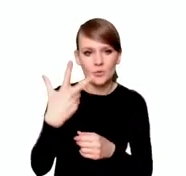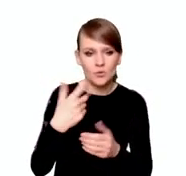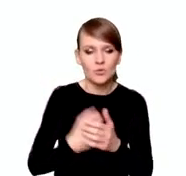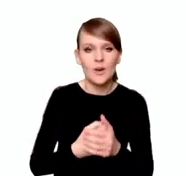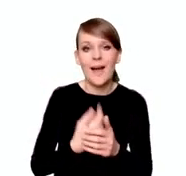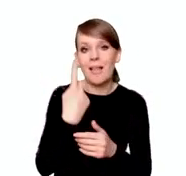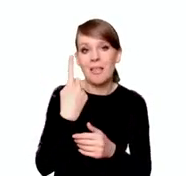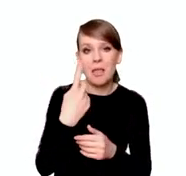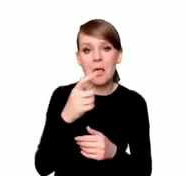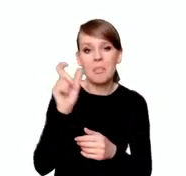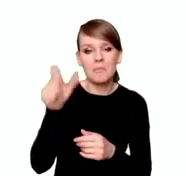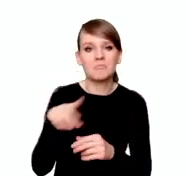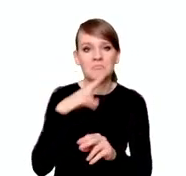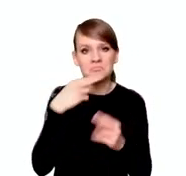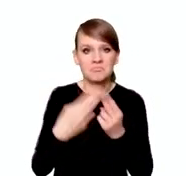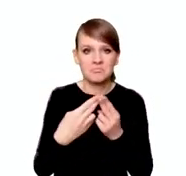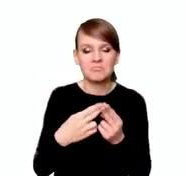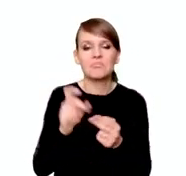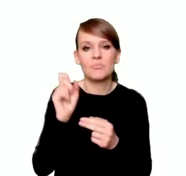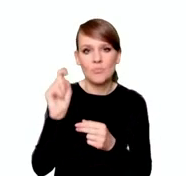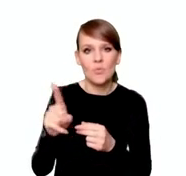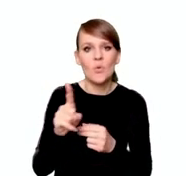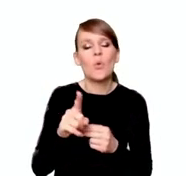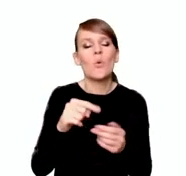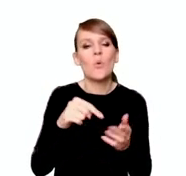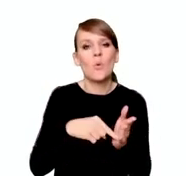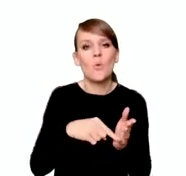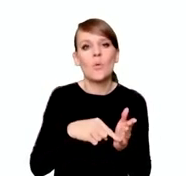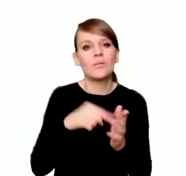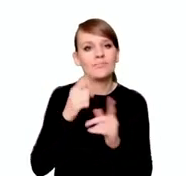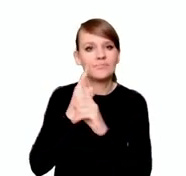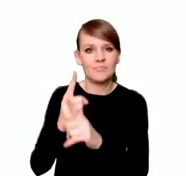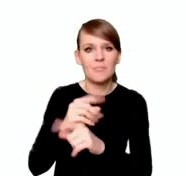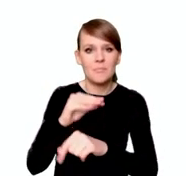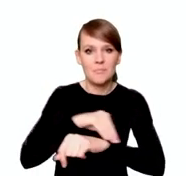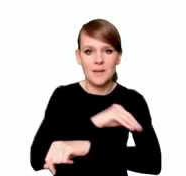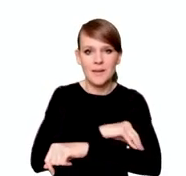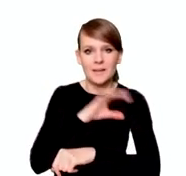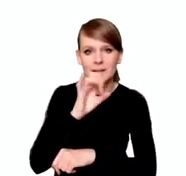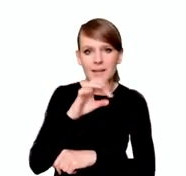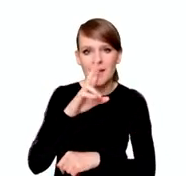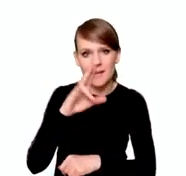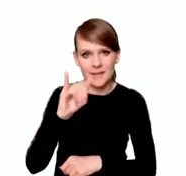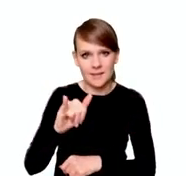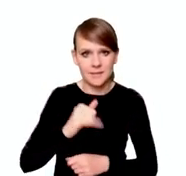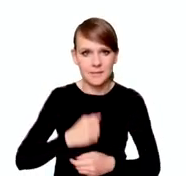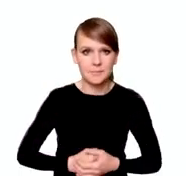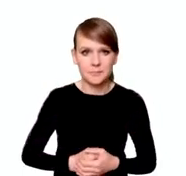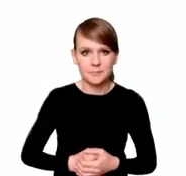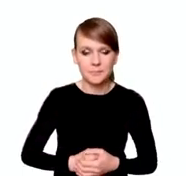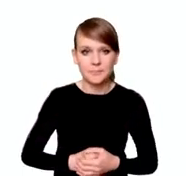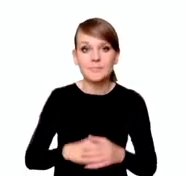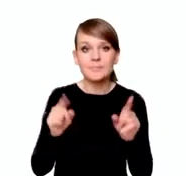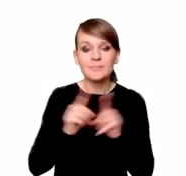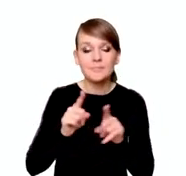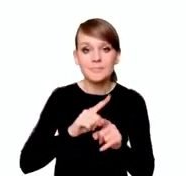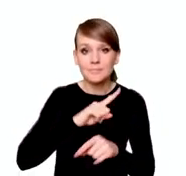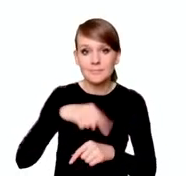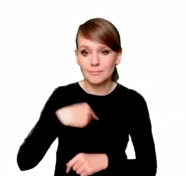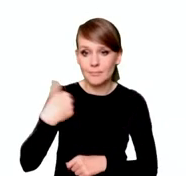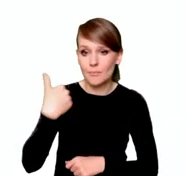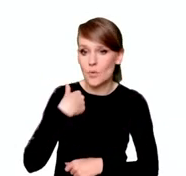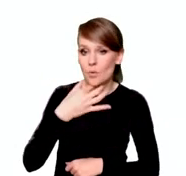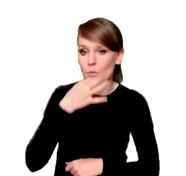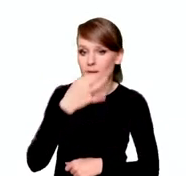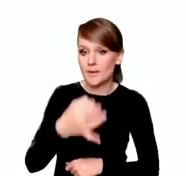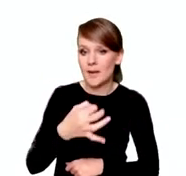są przygotowywane raporty zgodnie z metodologią GRI. Zapytaliśmy też respondentów, jakie